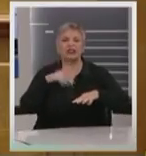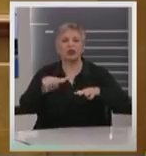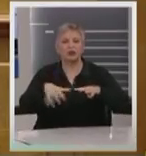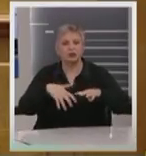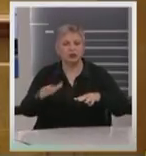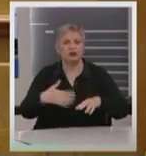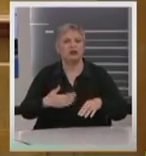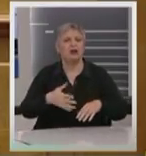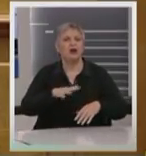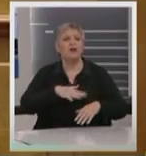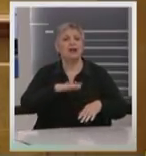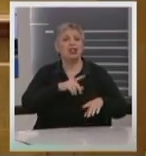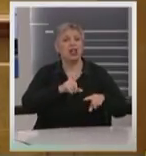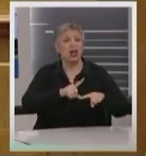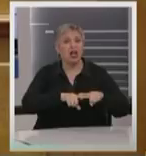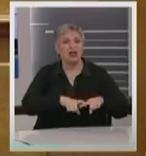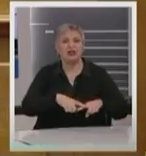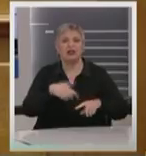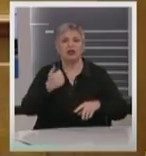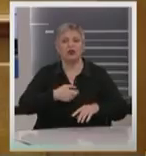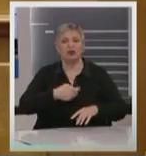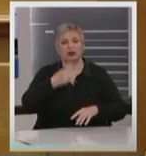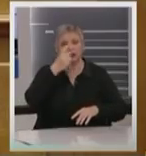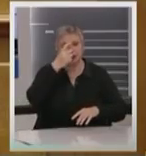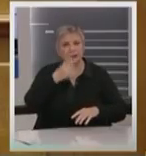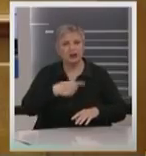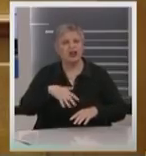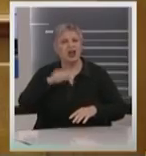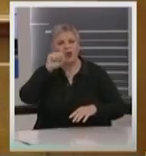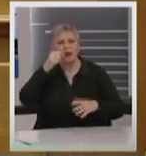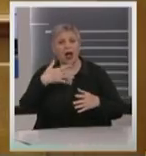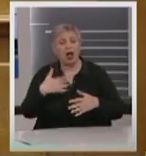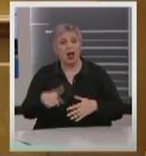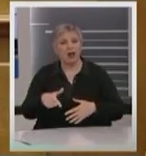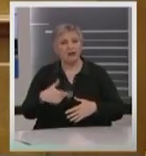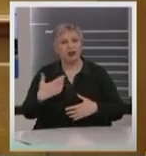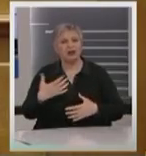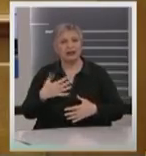η Κασιόπη, η Αφάντου στη Ρόδο. Μεγάλες επιχειρήσεις...